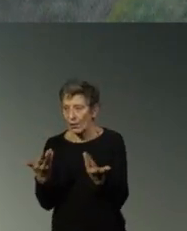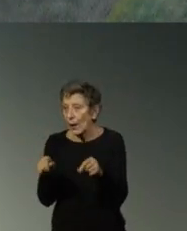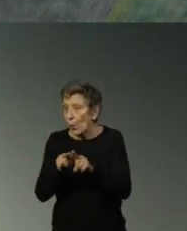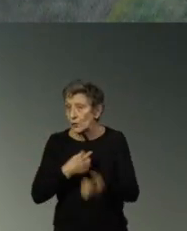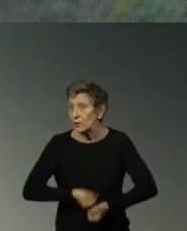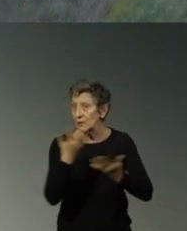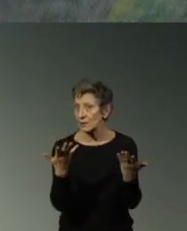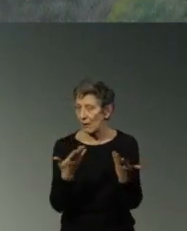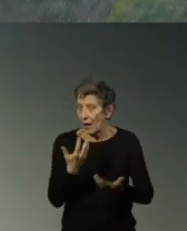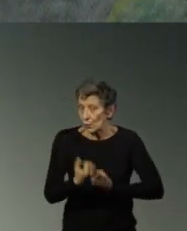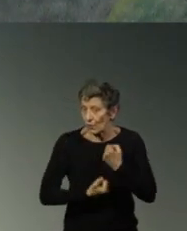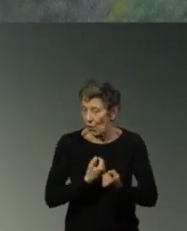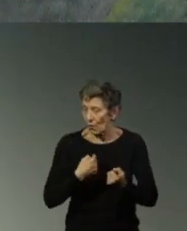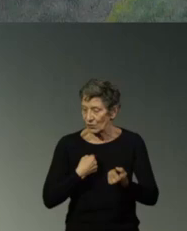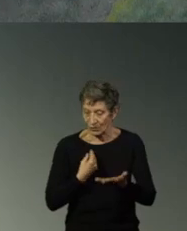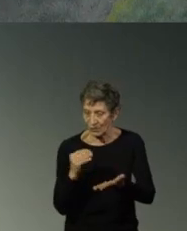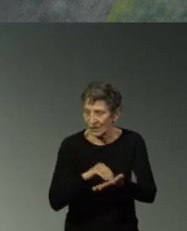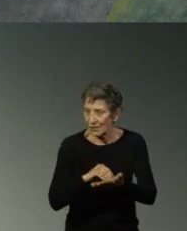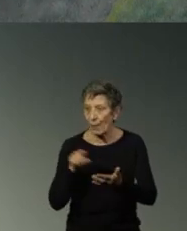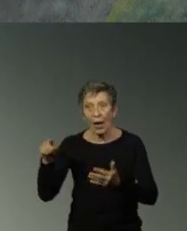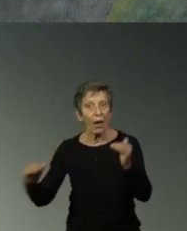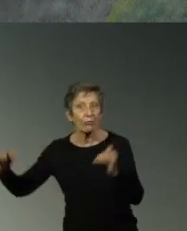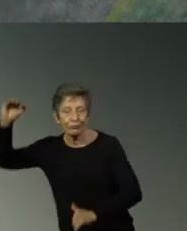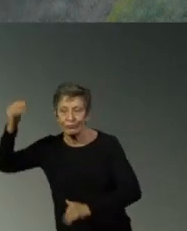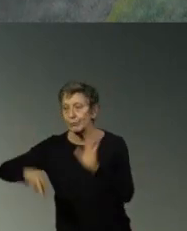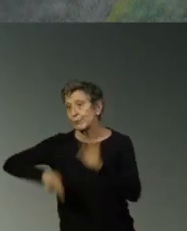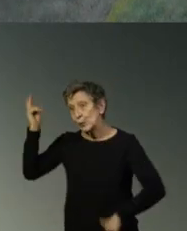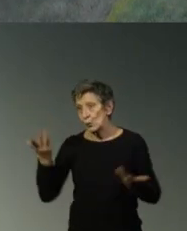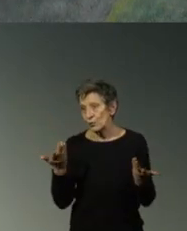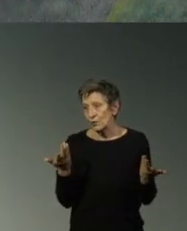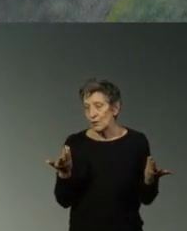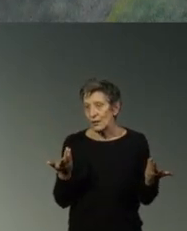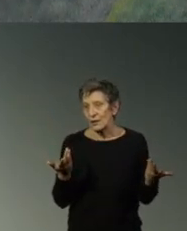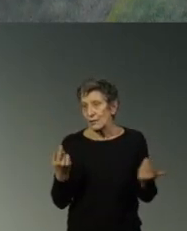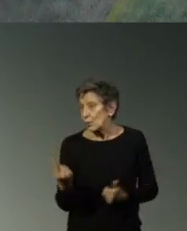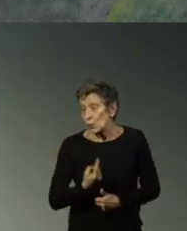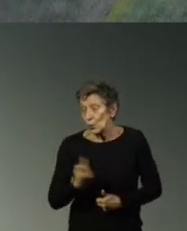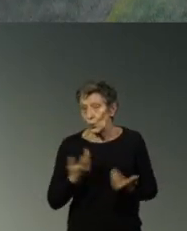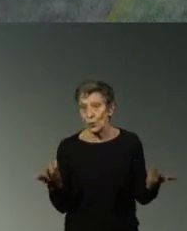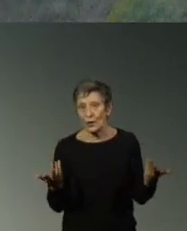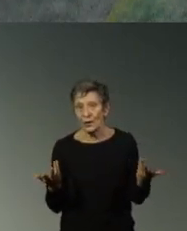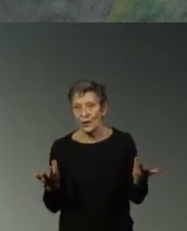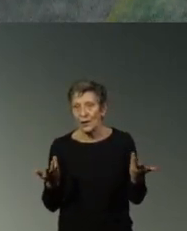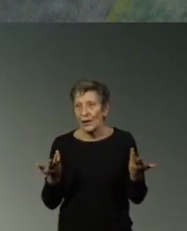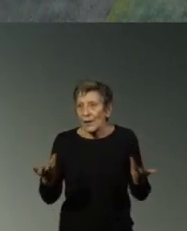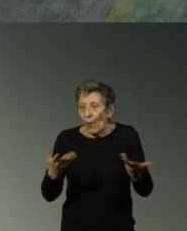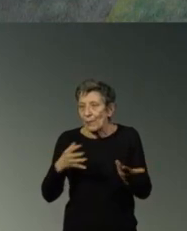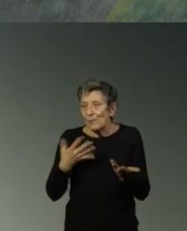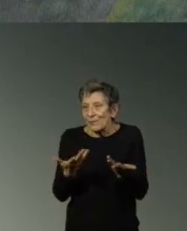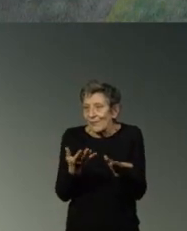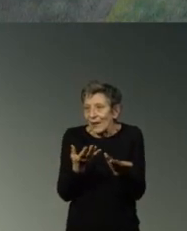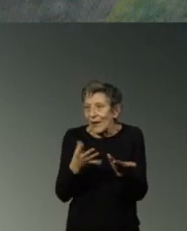Et, alors, il y a diverses stratégies pour essayer de susciter de l'empathie chez les